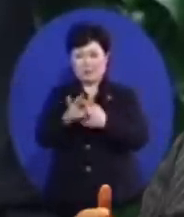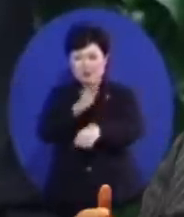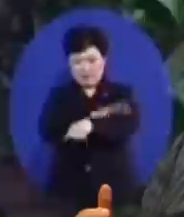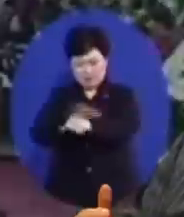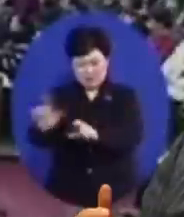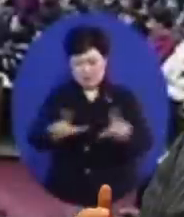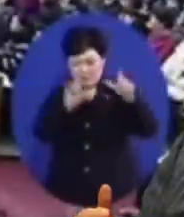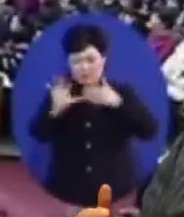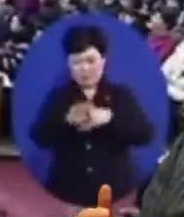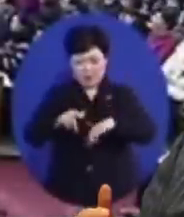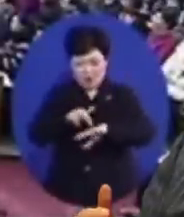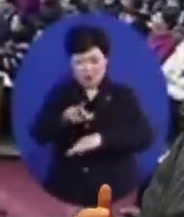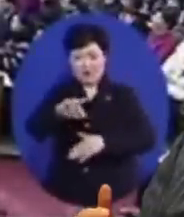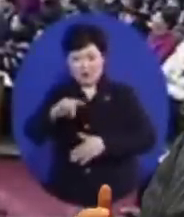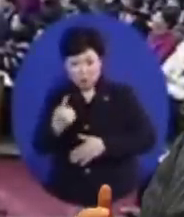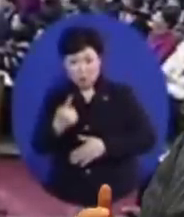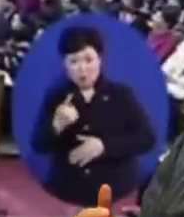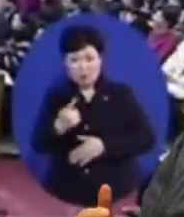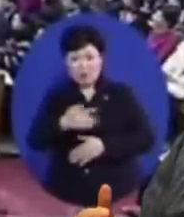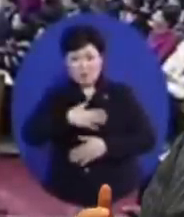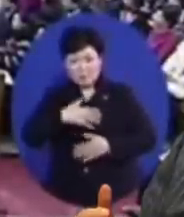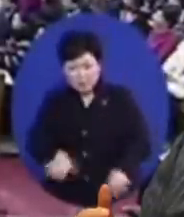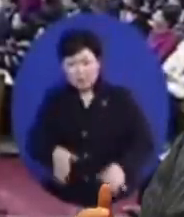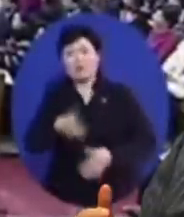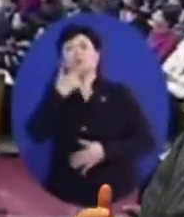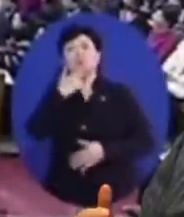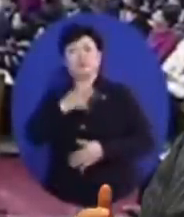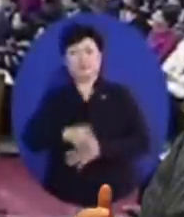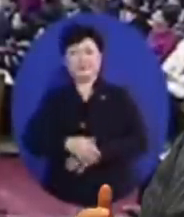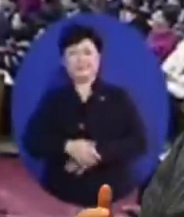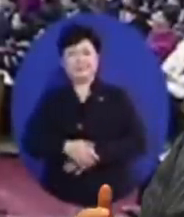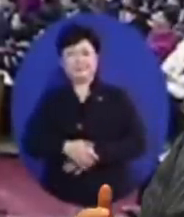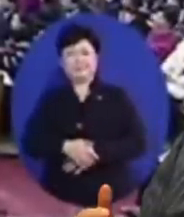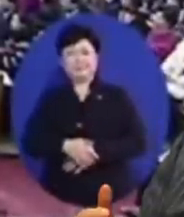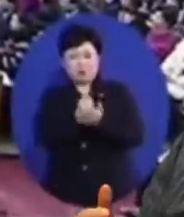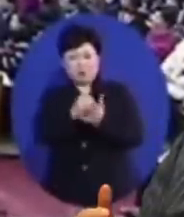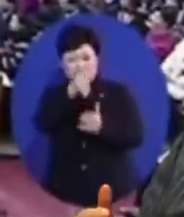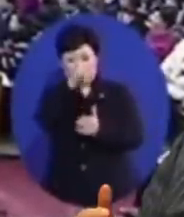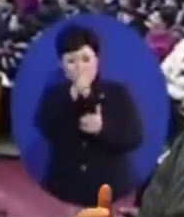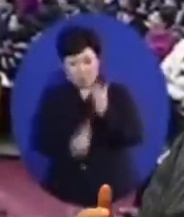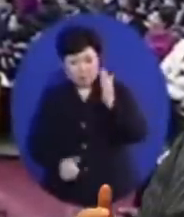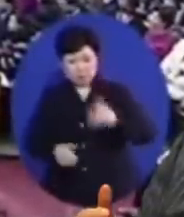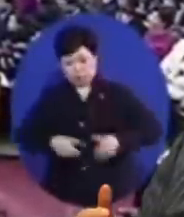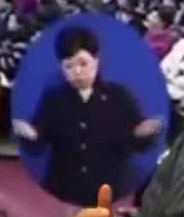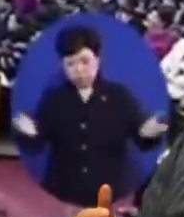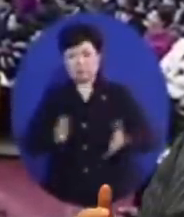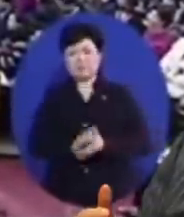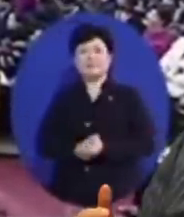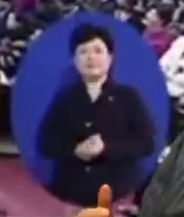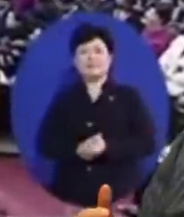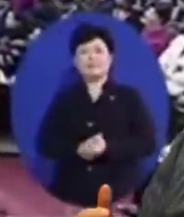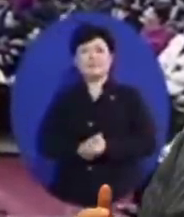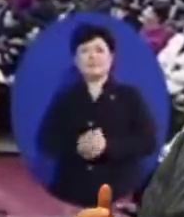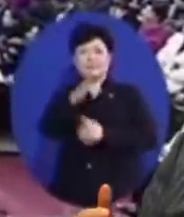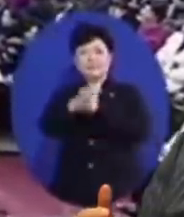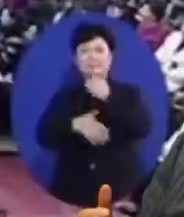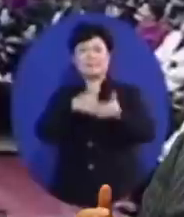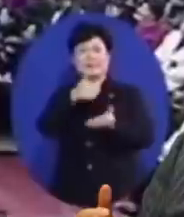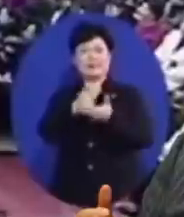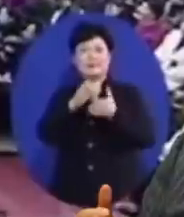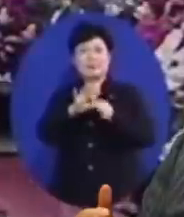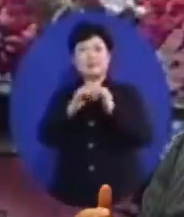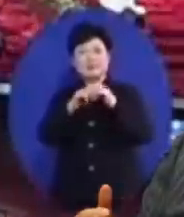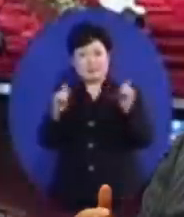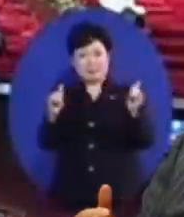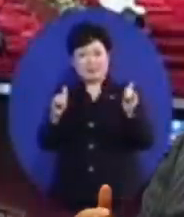되고 걸어다 가도 피곤치 않냐? 그런 죄에 빠질 필요가 없습니다. 하나님의